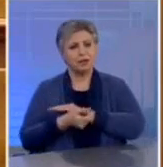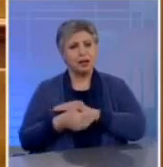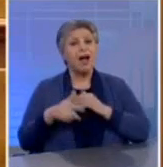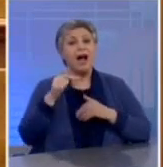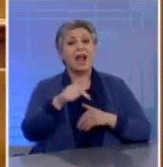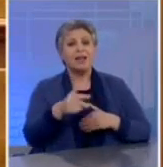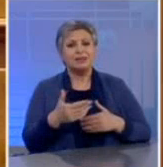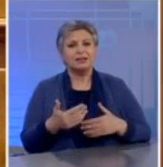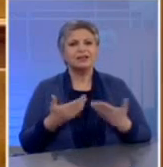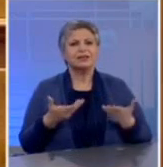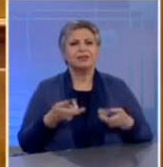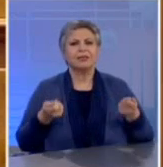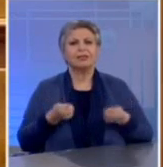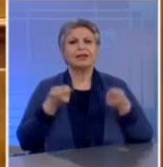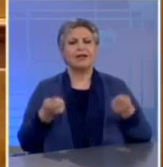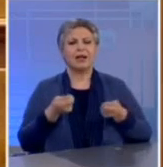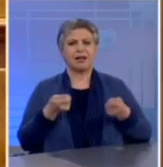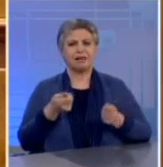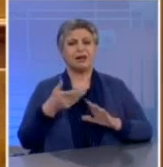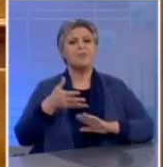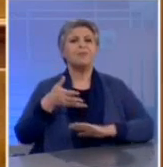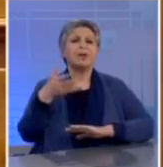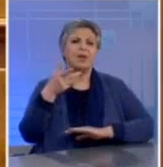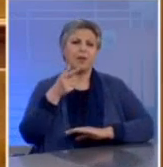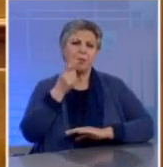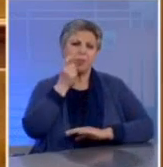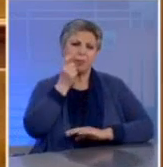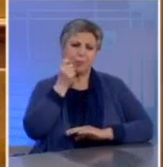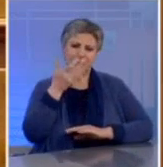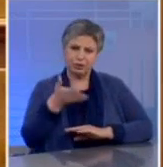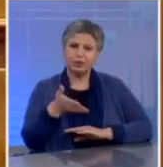αντί να καταθέσετε πρόταση μορφής κατά του Μουζάλα, ξέρετε τι έκανε ο κύριος Μητσοτάκης.